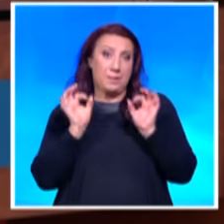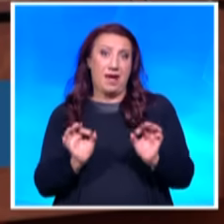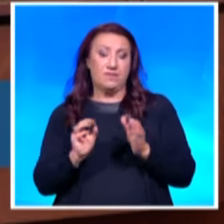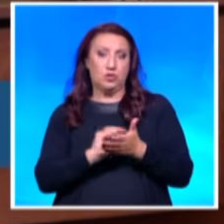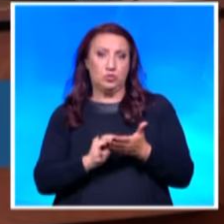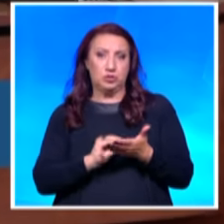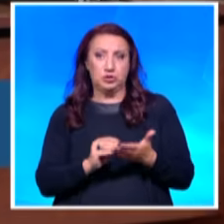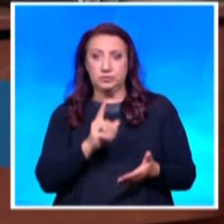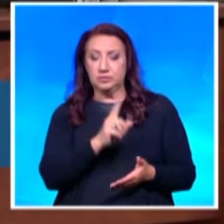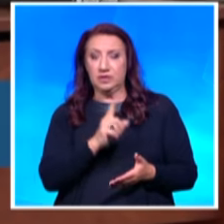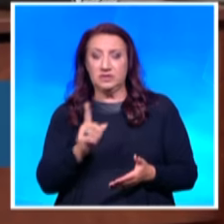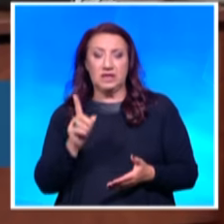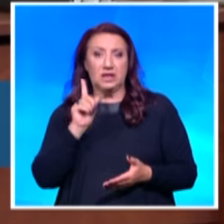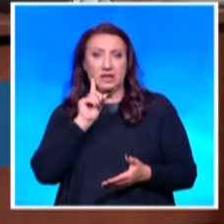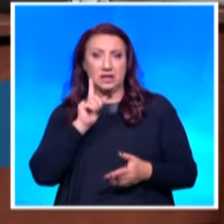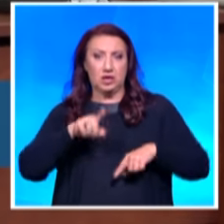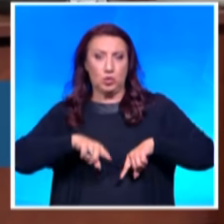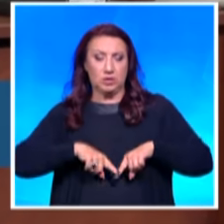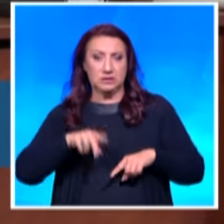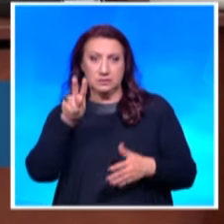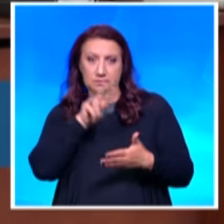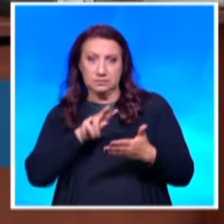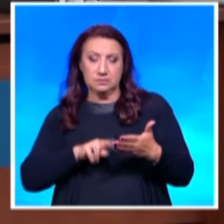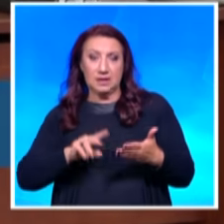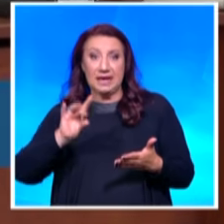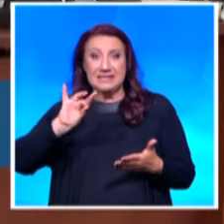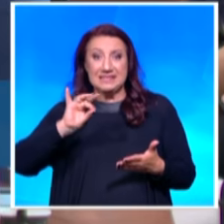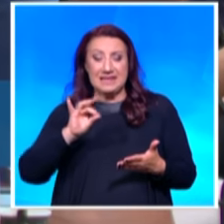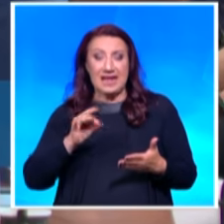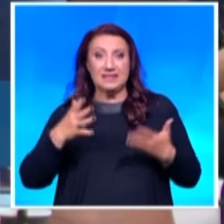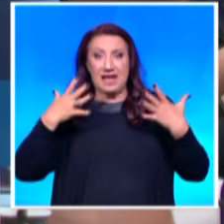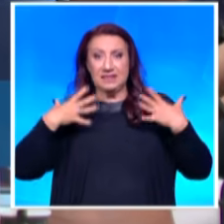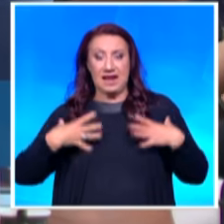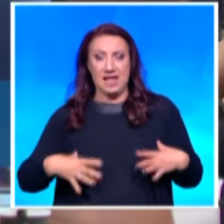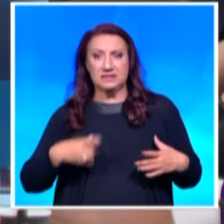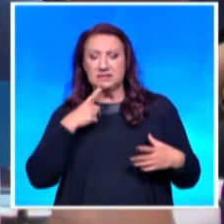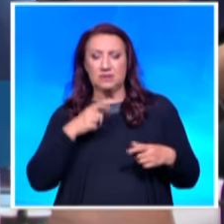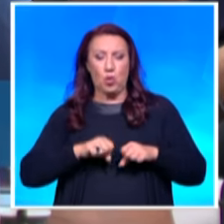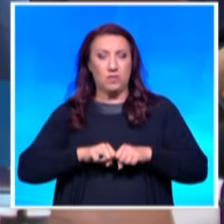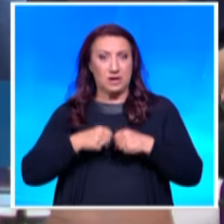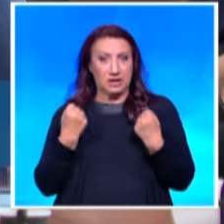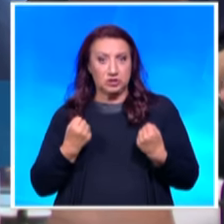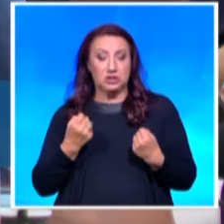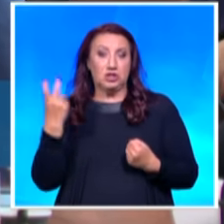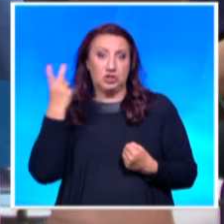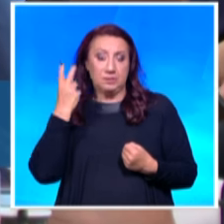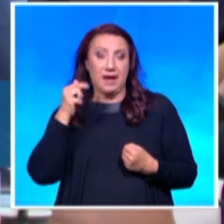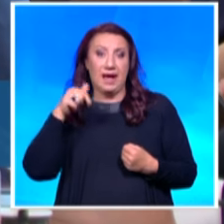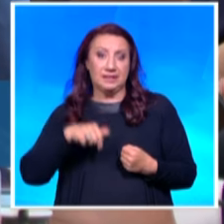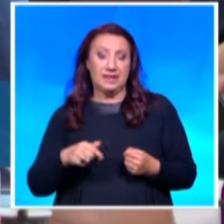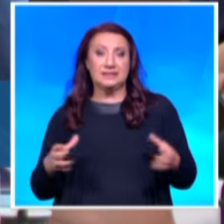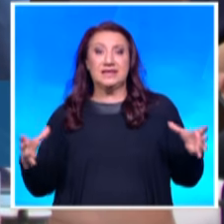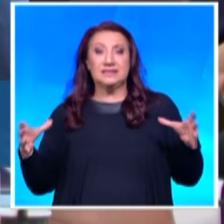прочете текста за средна телесна повреда, ще разбере, че това е средна телесна повреда. Днес ние се събираме да увеличаваме